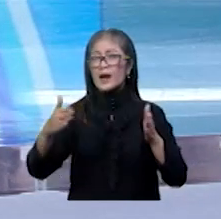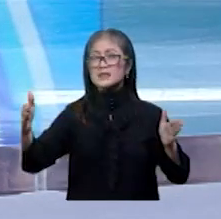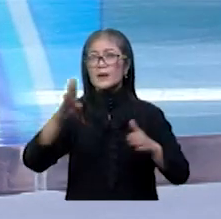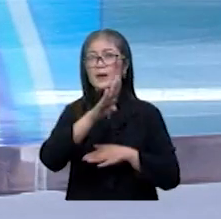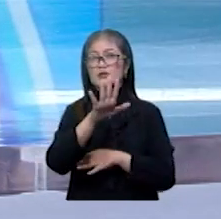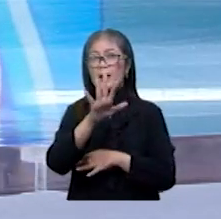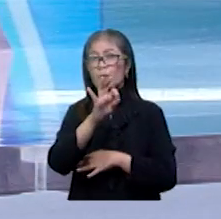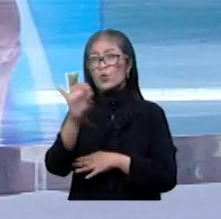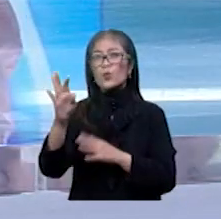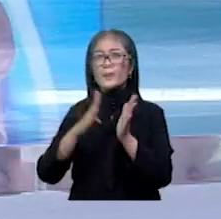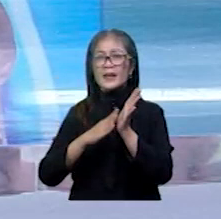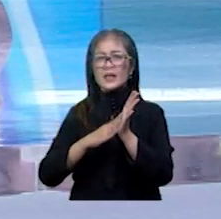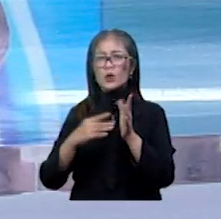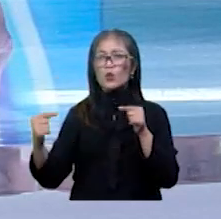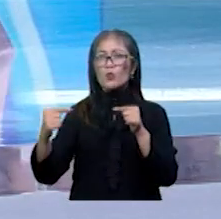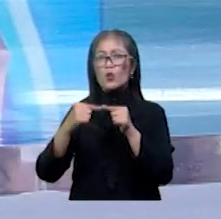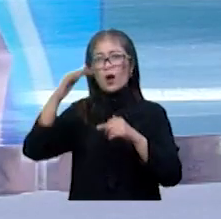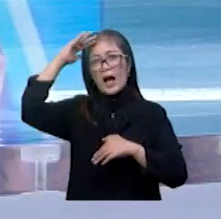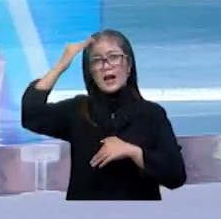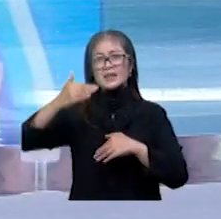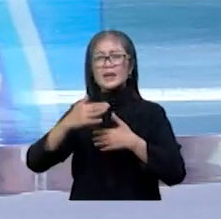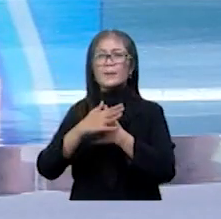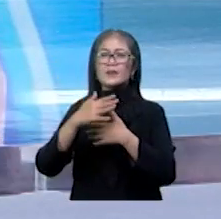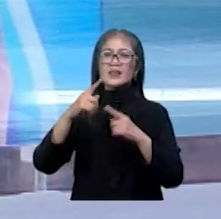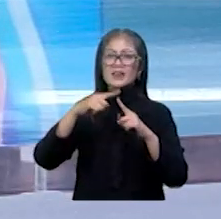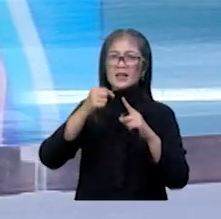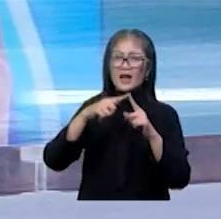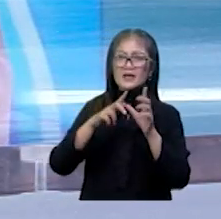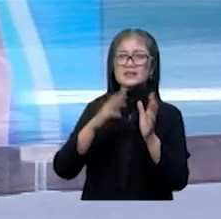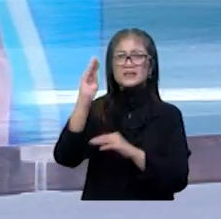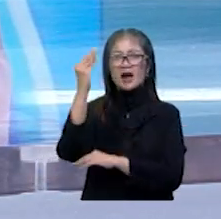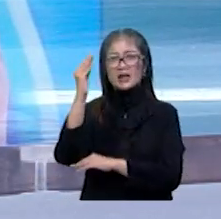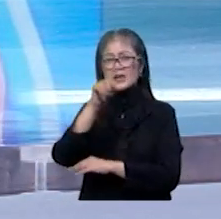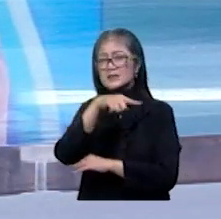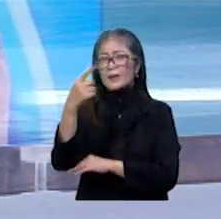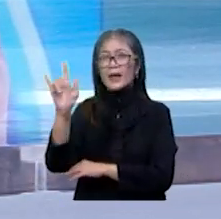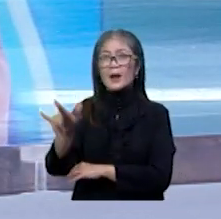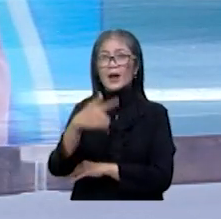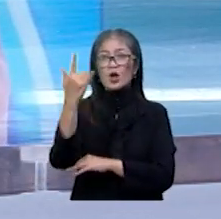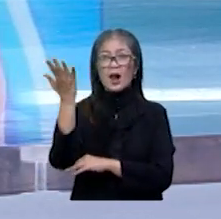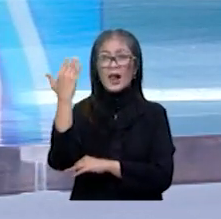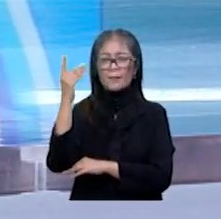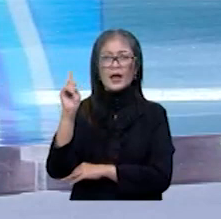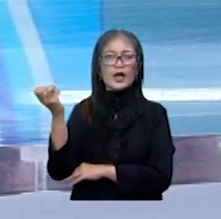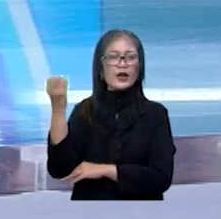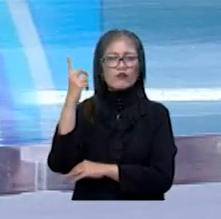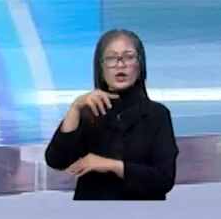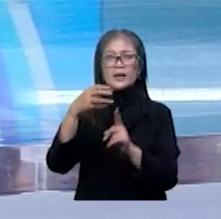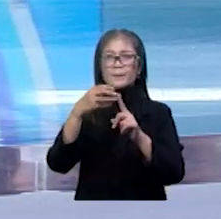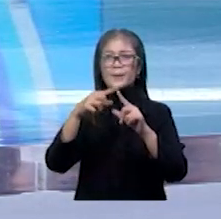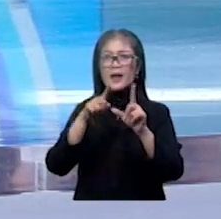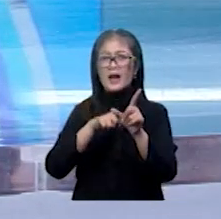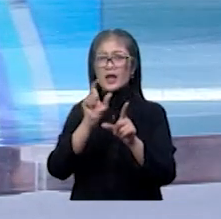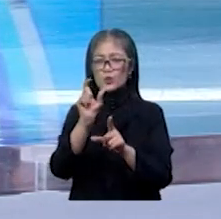meter ini akan menghubungkan halte Transjakarta Velbak dengan stasiun kereta Kebayoran Lama. Dan selengkapnya akan dilaporkan oleh Bayu Pradana serta